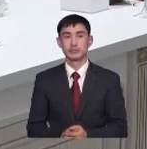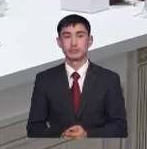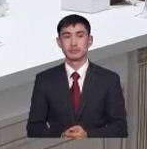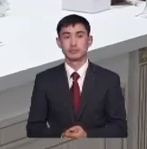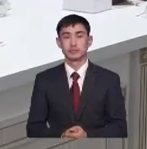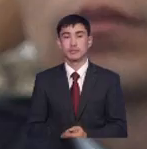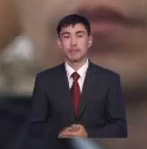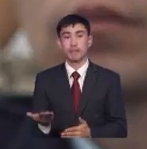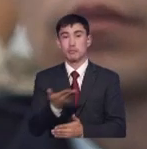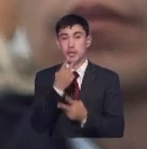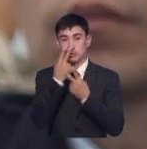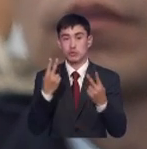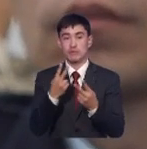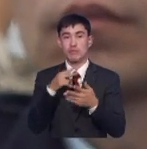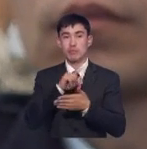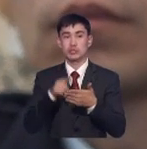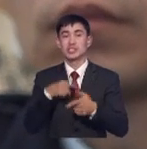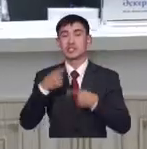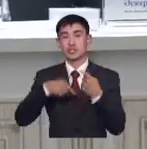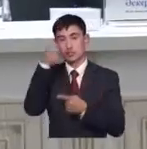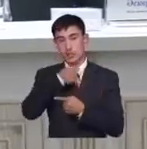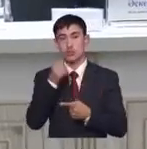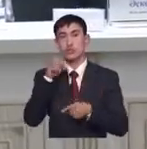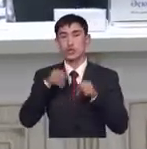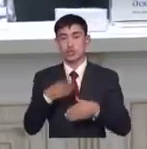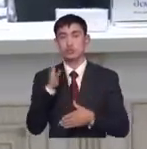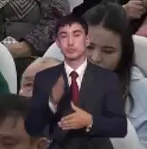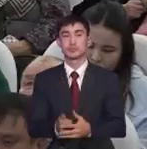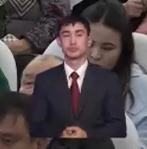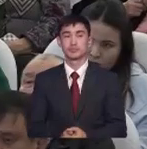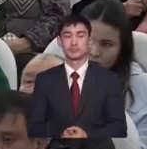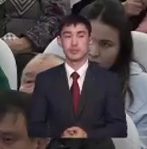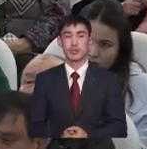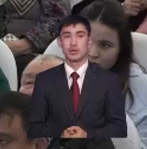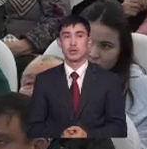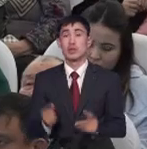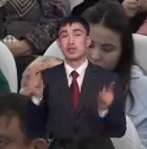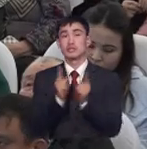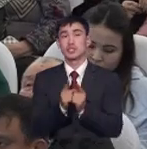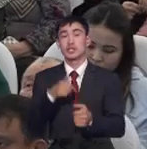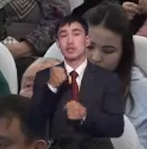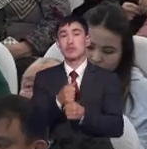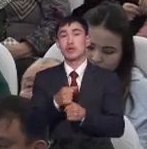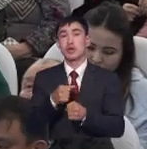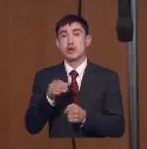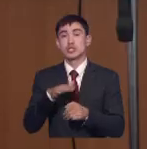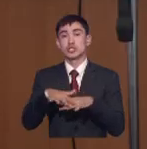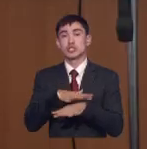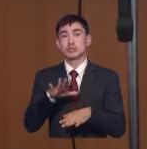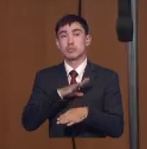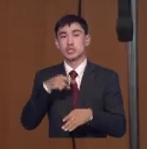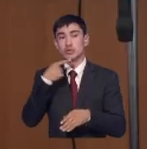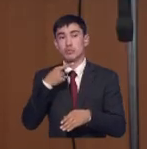досуг мы рассмотрим этот вопрос и в следующем году решим его ме того на встрече с главой края жителями